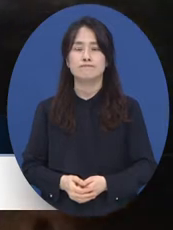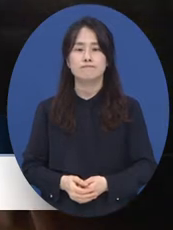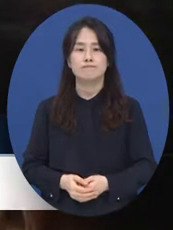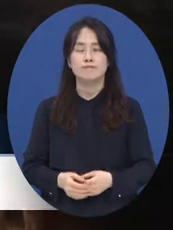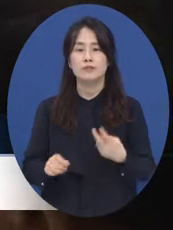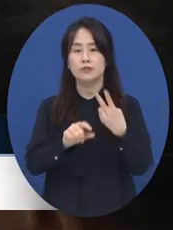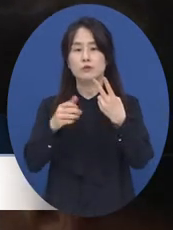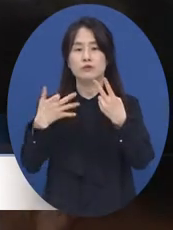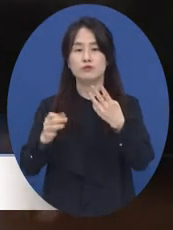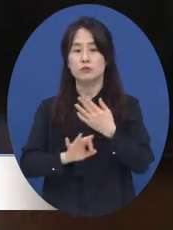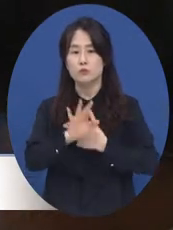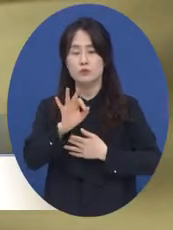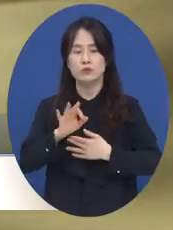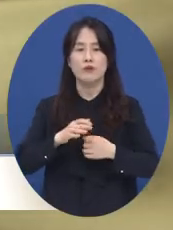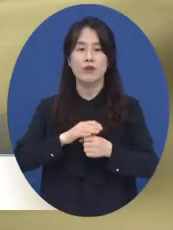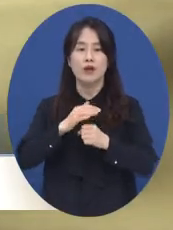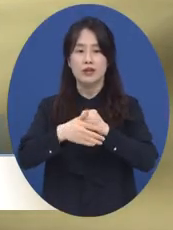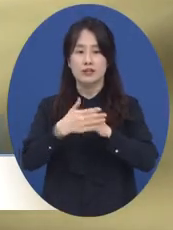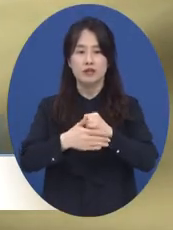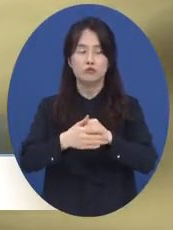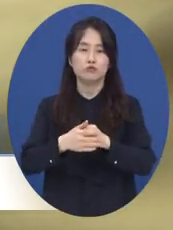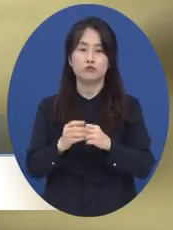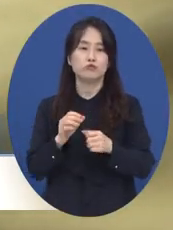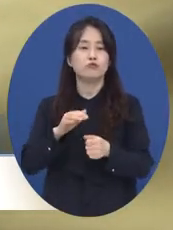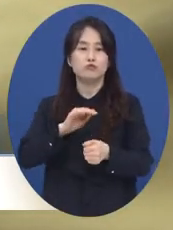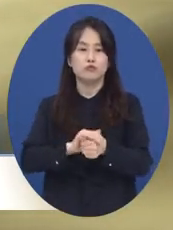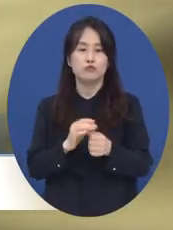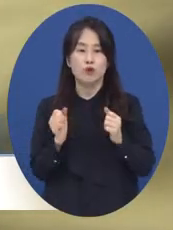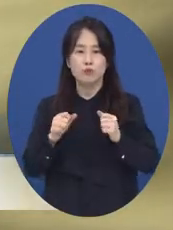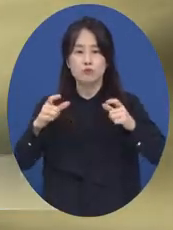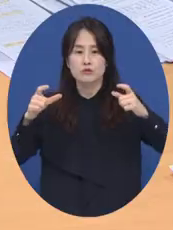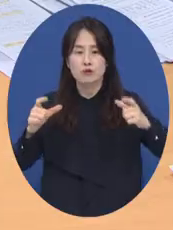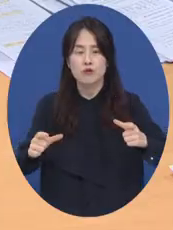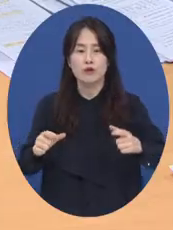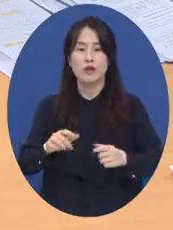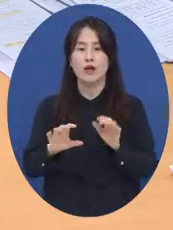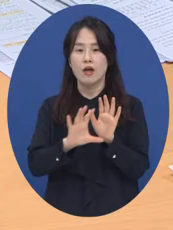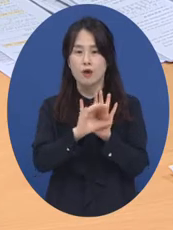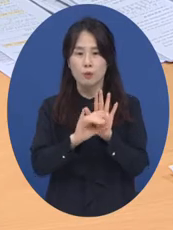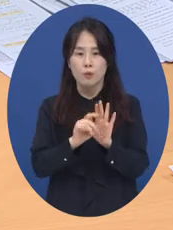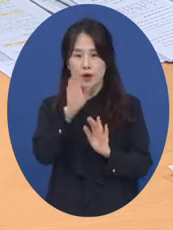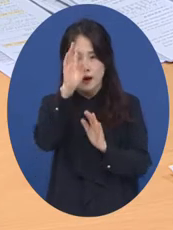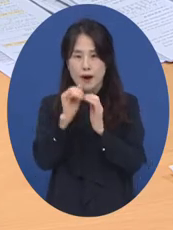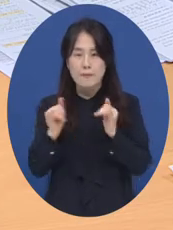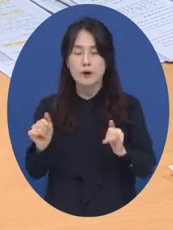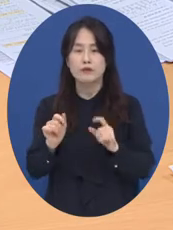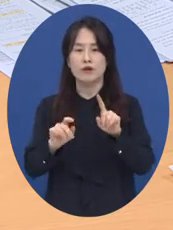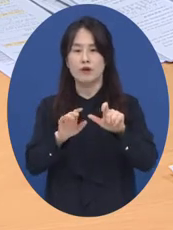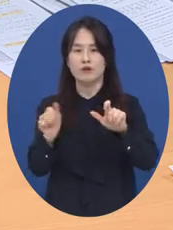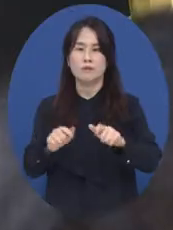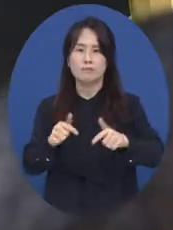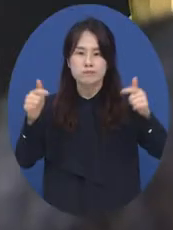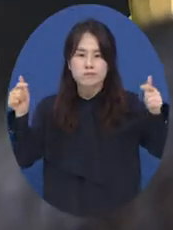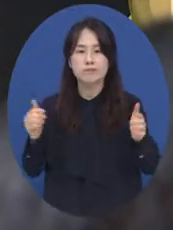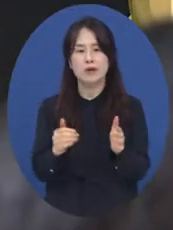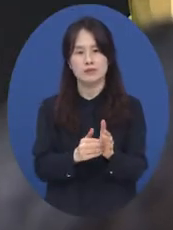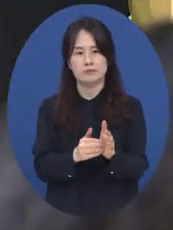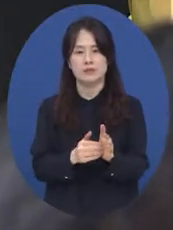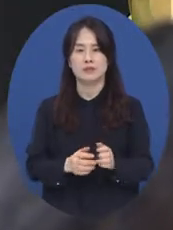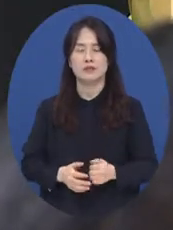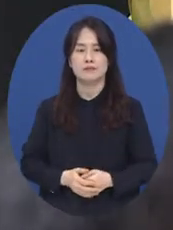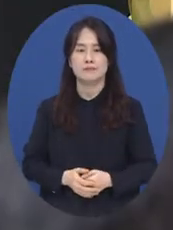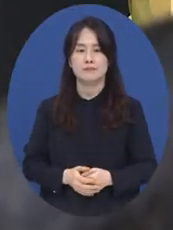지난 19일 오전 대구 경북 지역을 중심으로 코로나19 확진자가 15명이 늘어남에 따라 경기도는 방역 상황 긴급 점검에